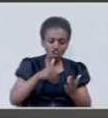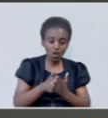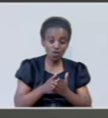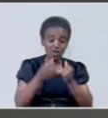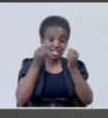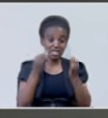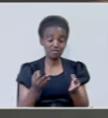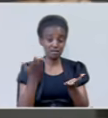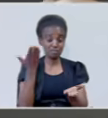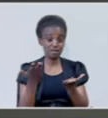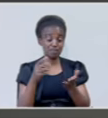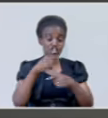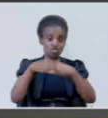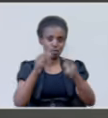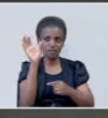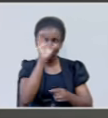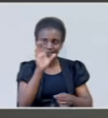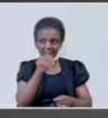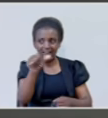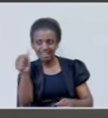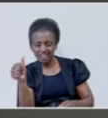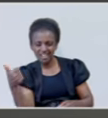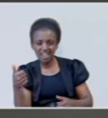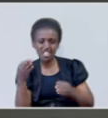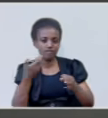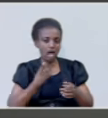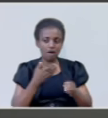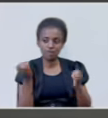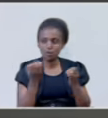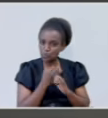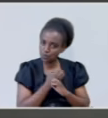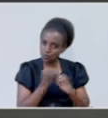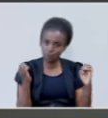nous commençons par ce qui est à notre portée.